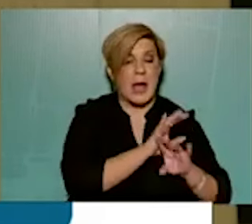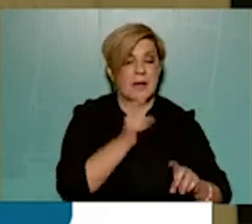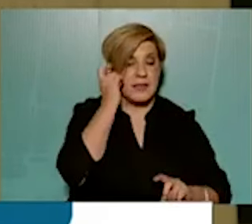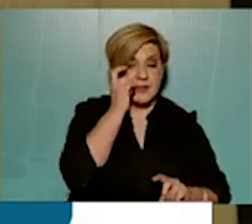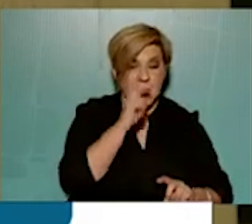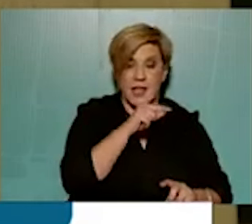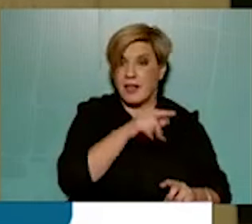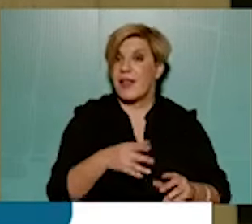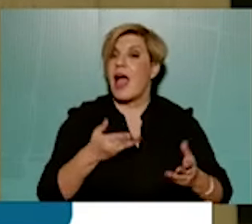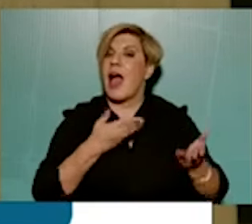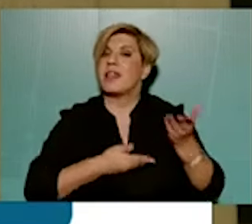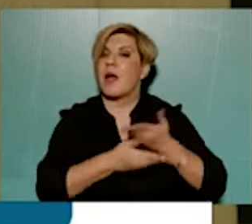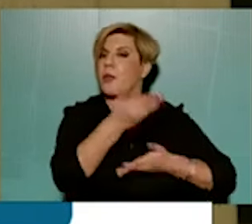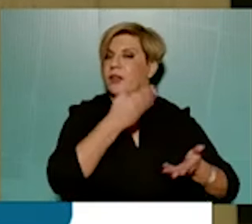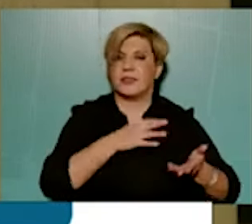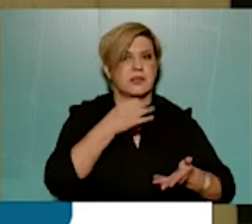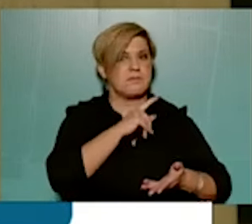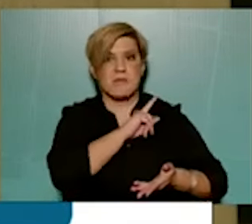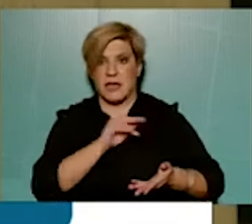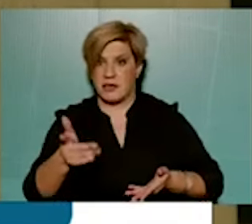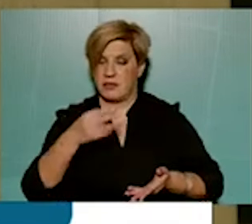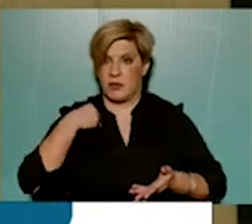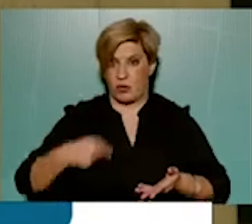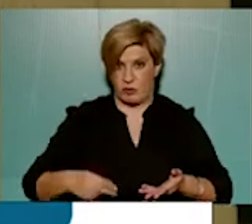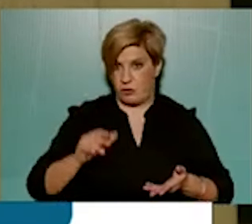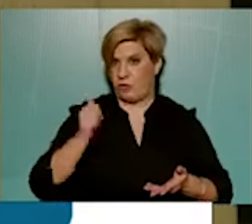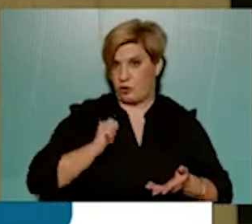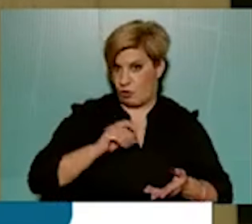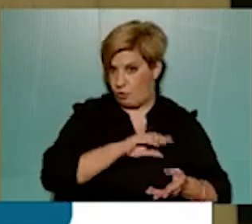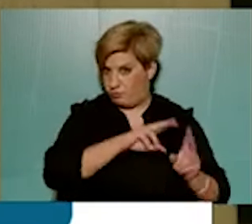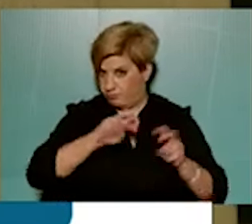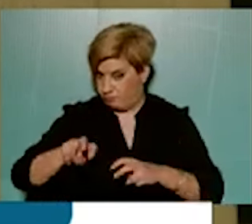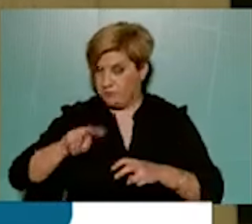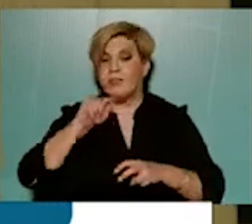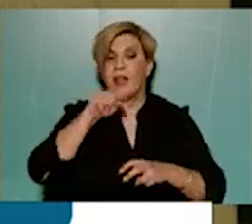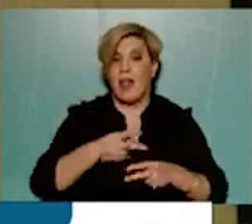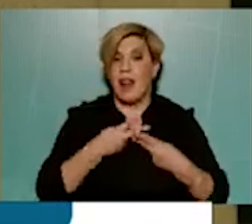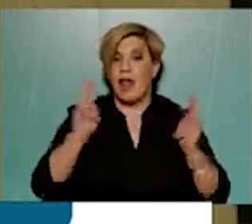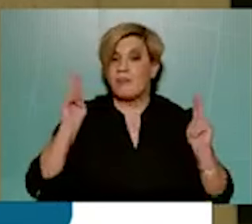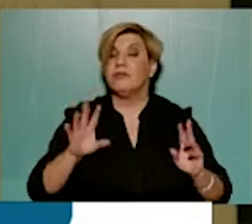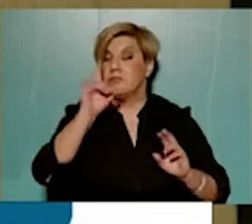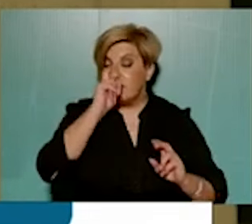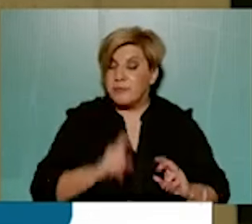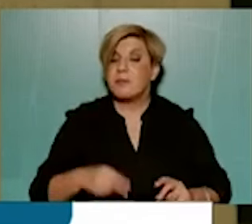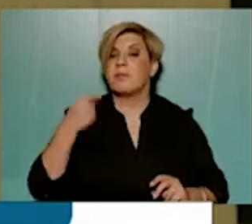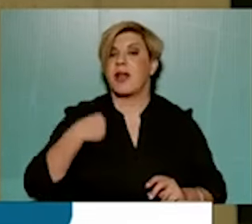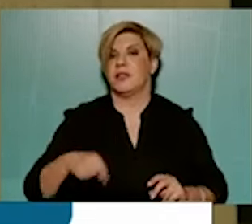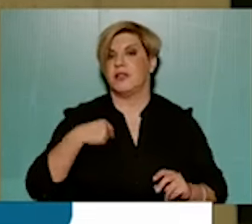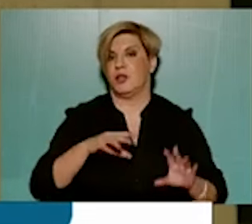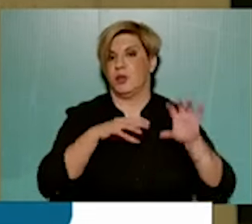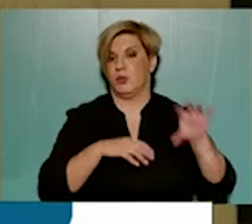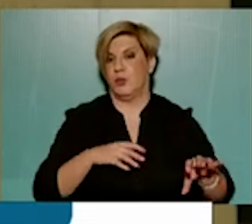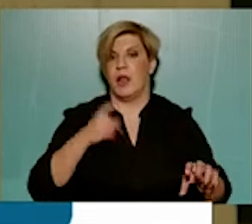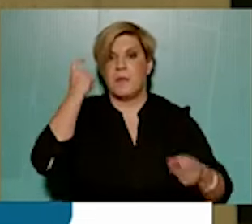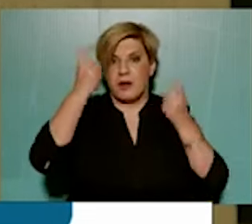σκέψη για ΣΔΙΤ και ανταποδοτικές χρήσεις. Να κατοχυρωθεί πολεοδομικά χαρακτηριζόμενος ελεύθερος χώρος, χώρος αστικού πρασίνου.